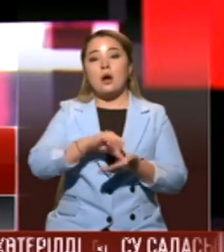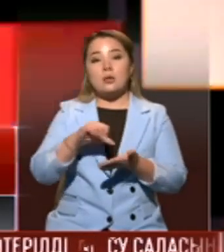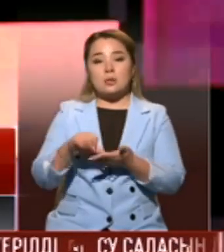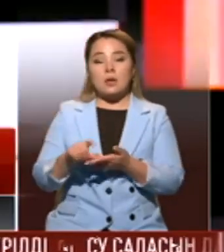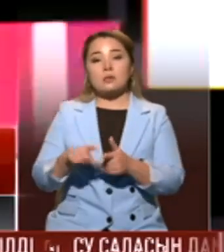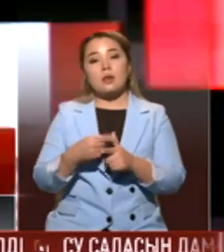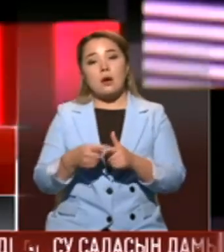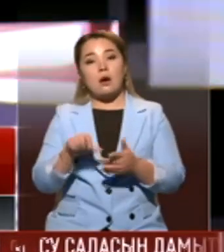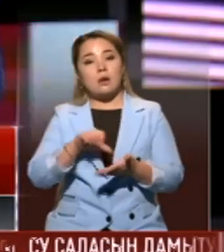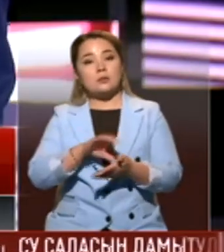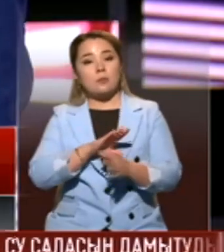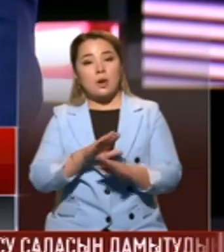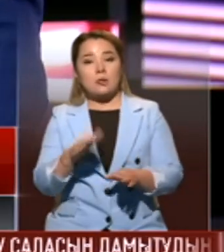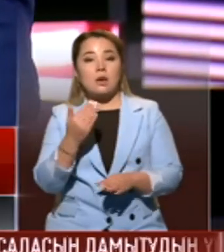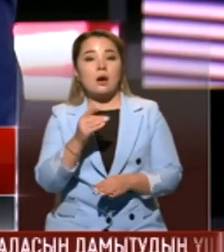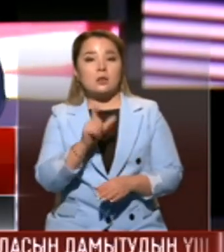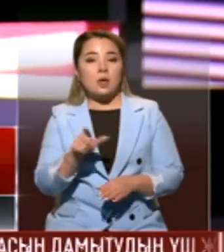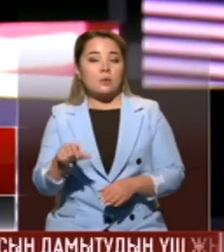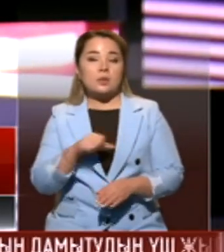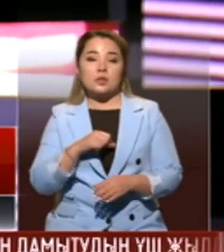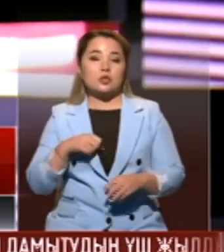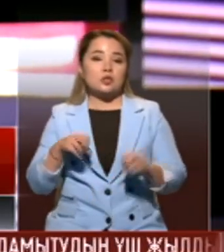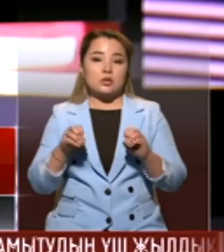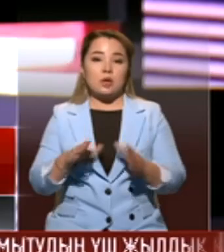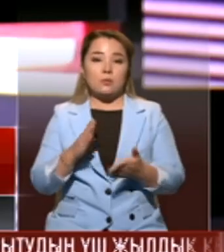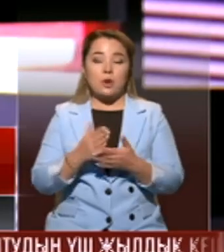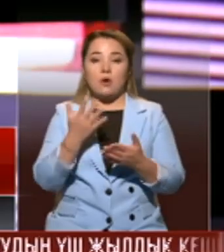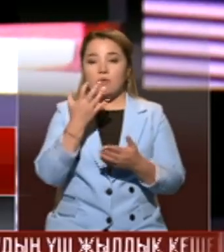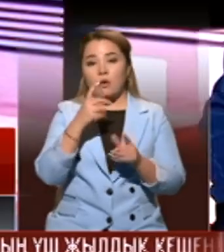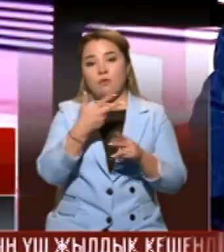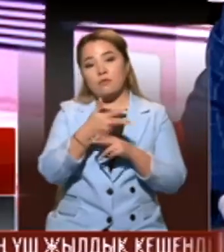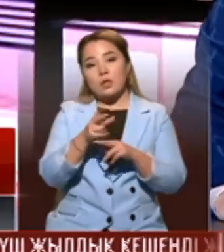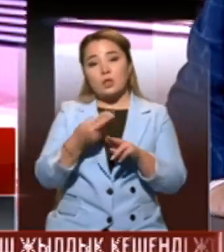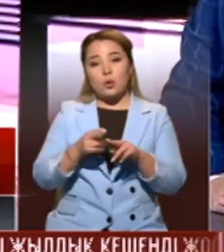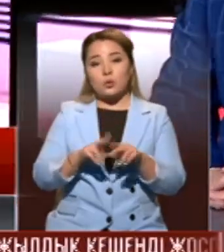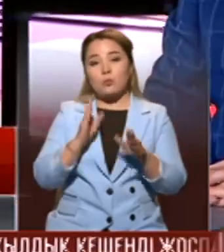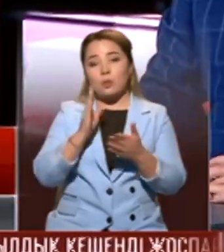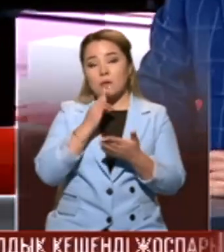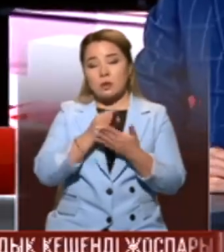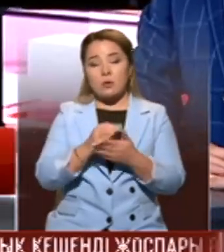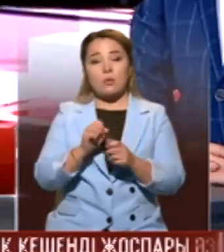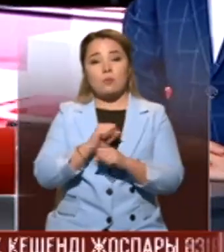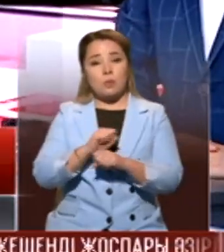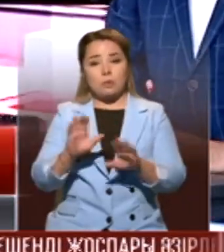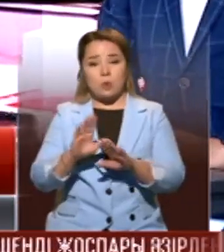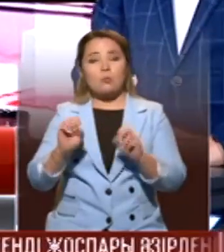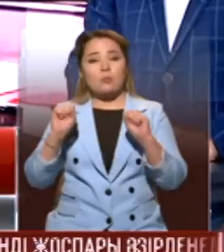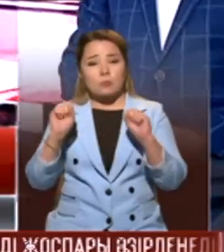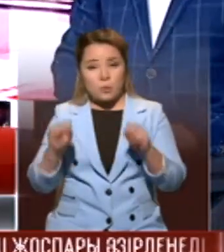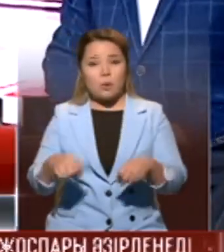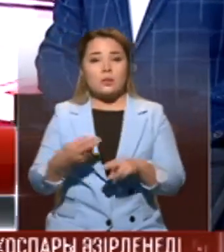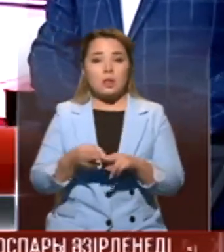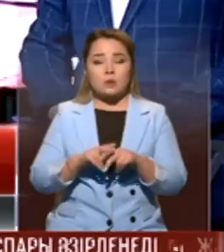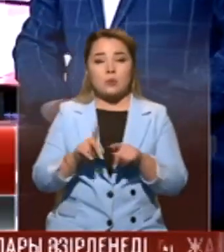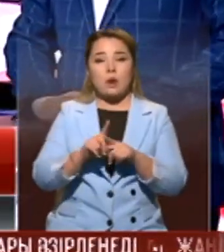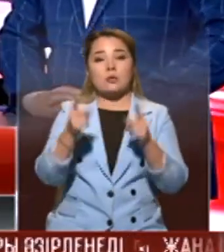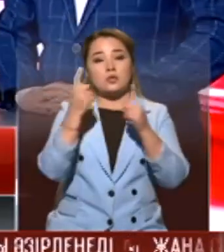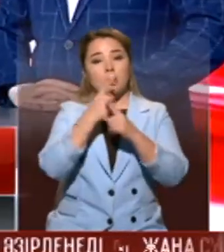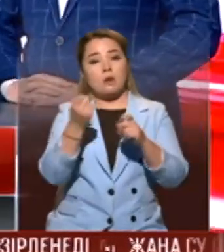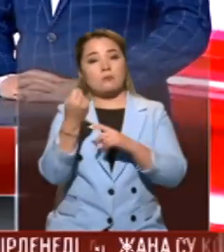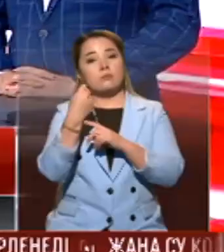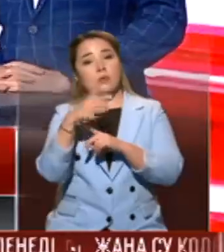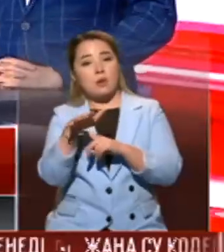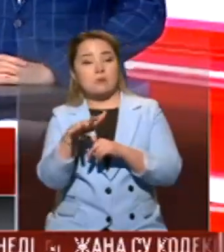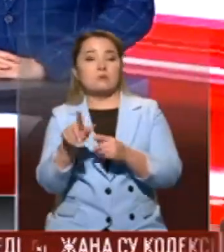не қатыспағанын ол азамат өзі шешеді. Егер де сіз оны фото видеоға түсірсеңіз, түсіруге болмайды емес, болады. Бірақ сіз оны жариялайтын